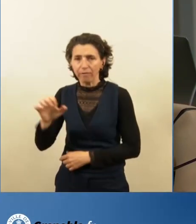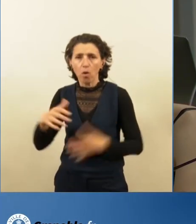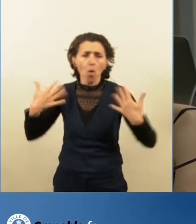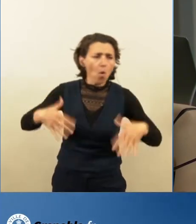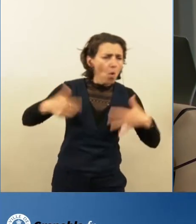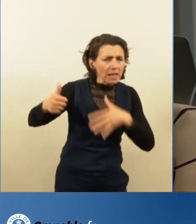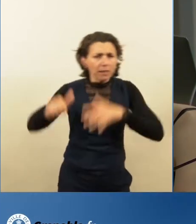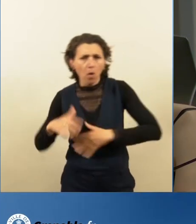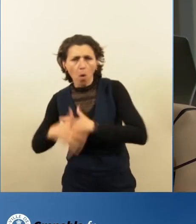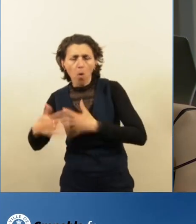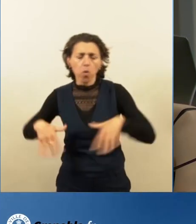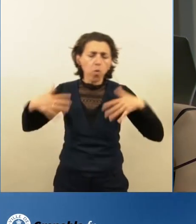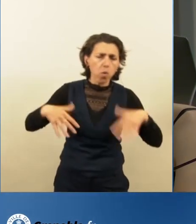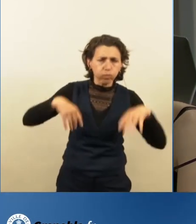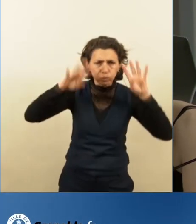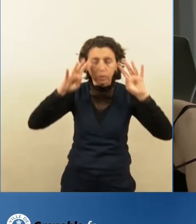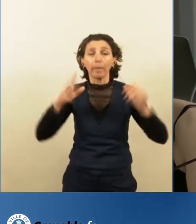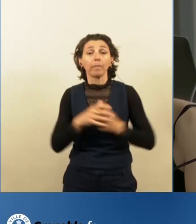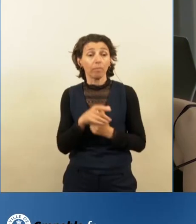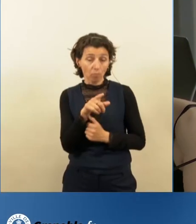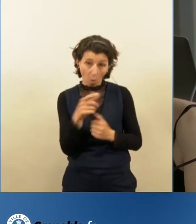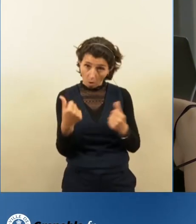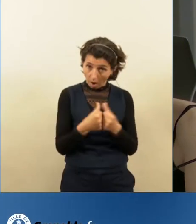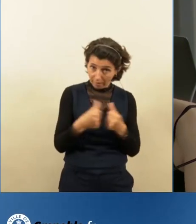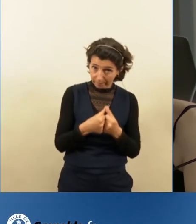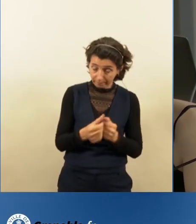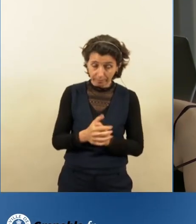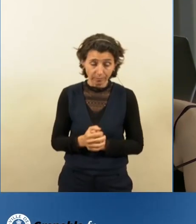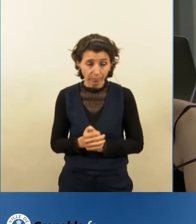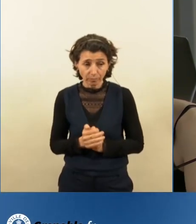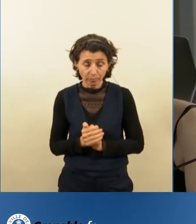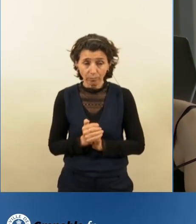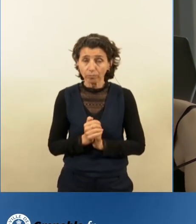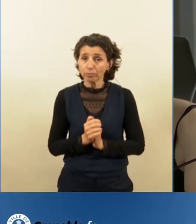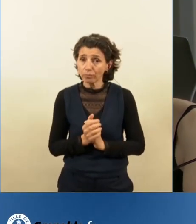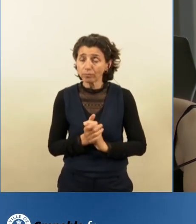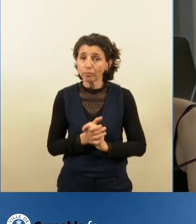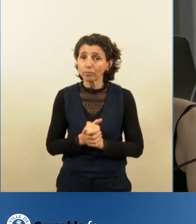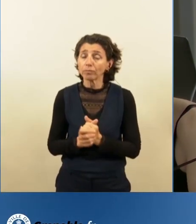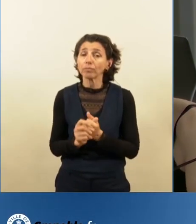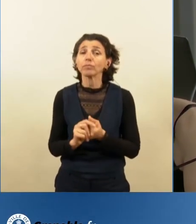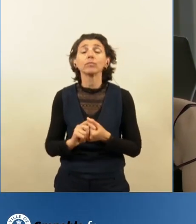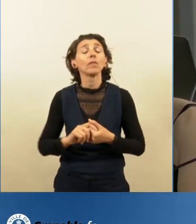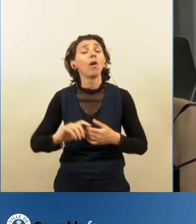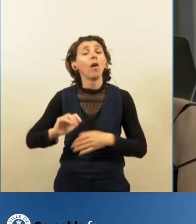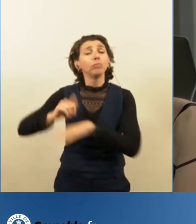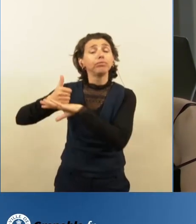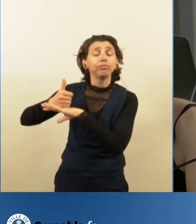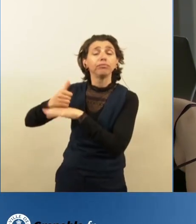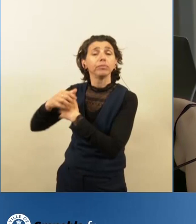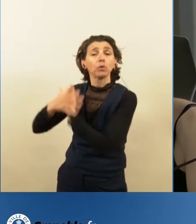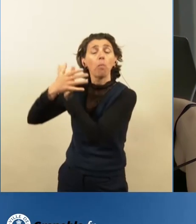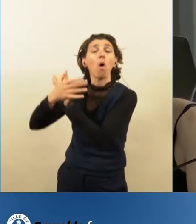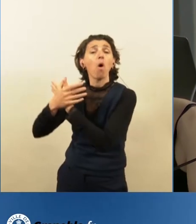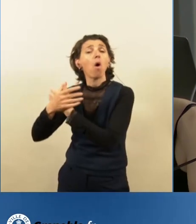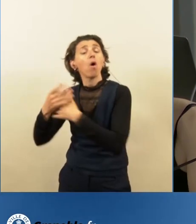faites-vous vous essayez à tout prix que l'arrêté du président de la métropole ne soit pas appliquée